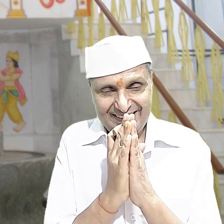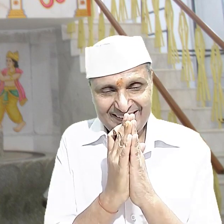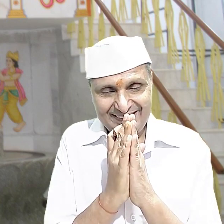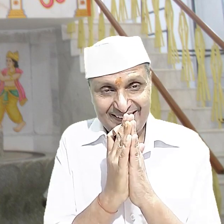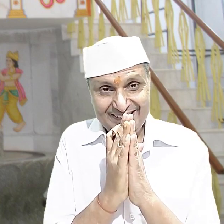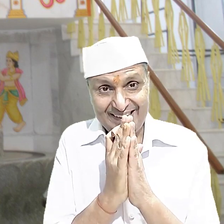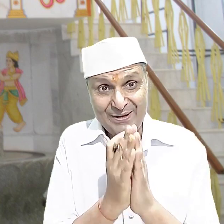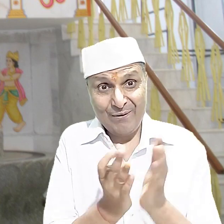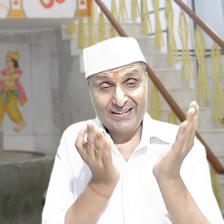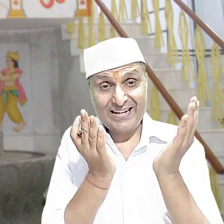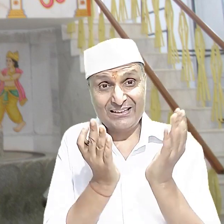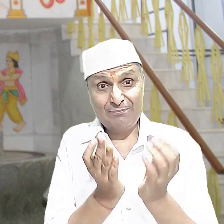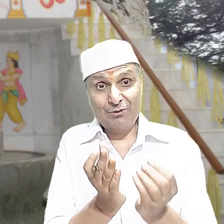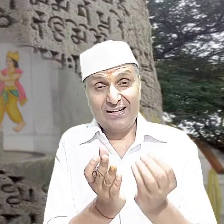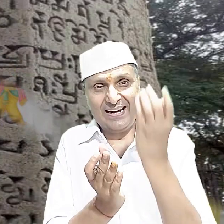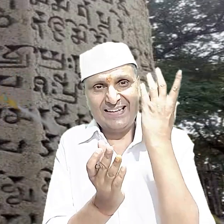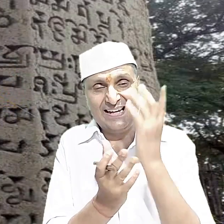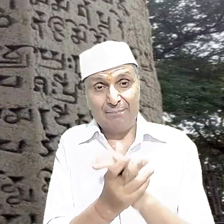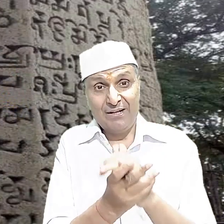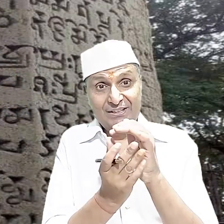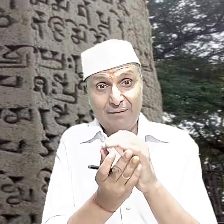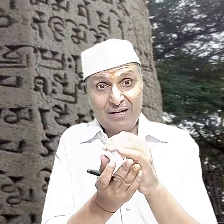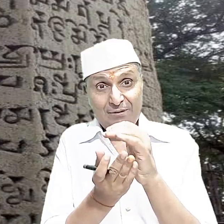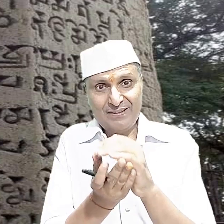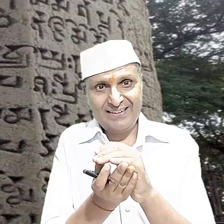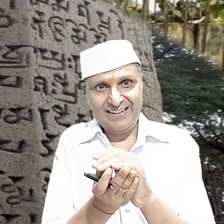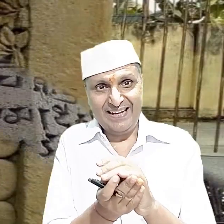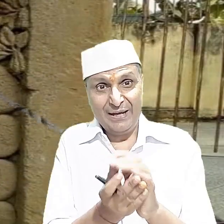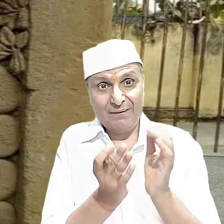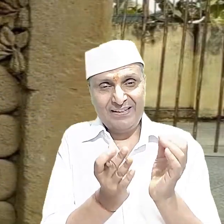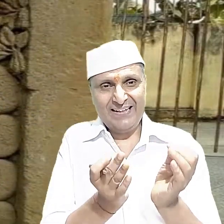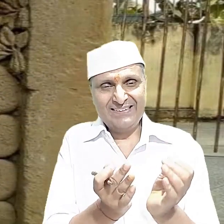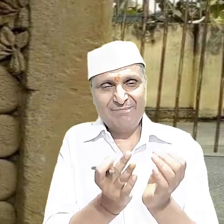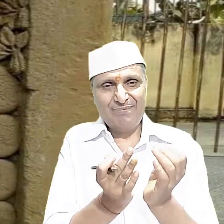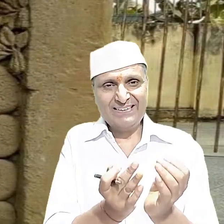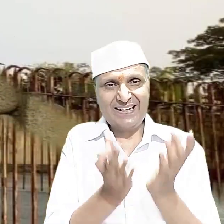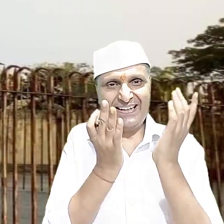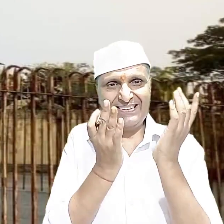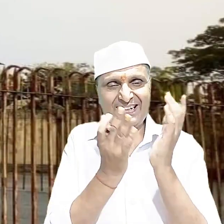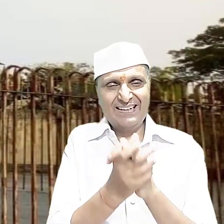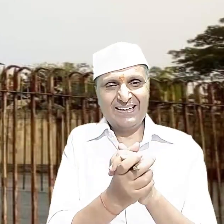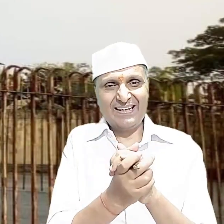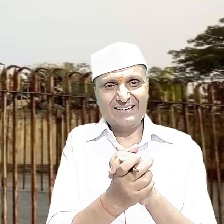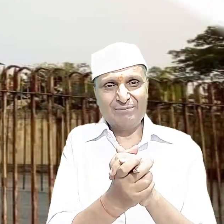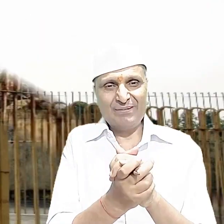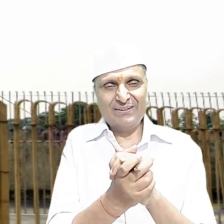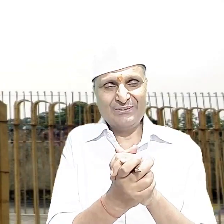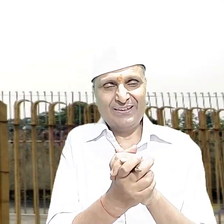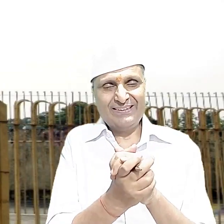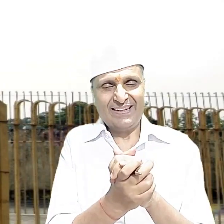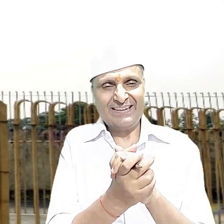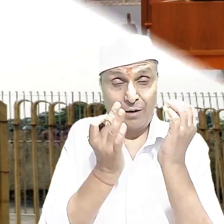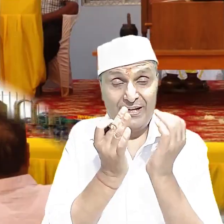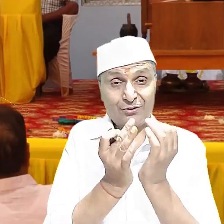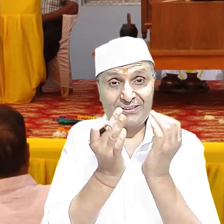जय जय जय। और ये काकंदीपुर का ललाट देख रहे हैं आप, यहाँ पर अभी मंदिर नहीं है पर यह इसकी पहचान है, इस काकंदीपुर में